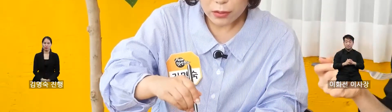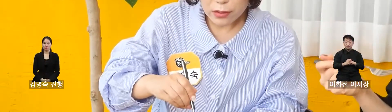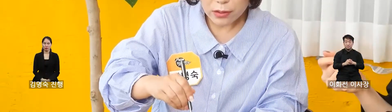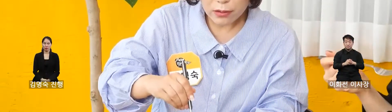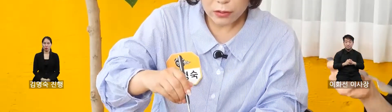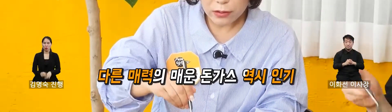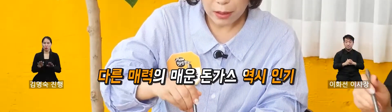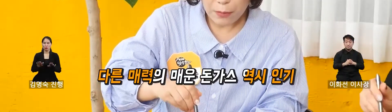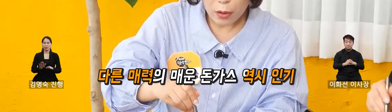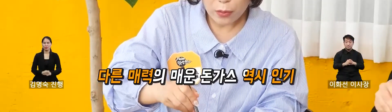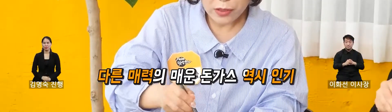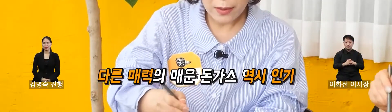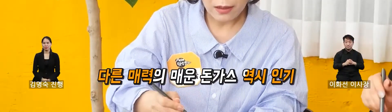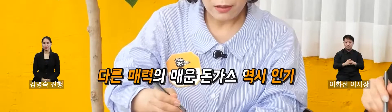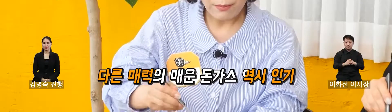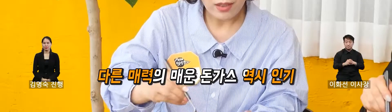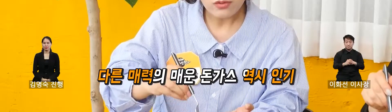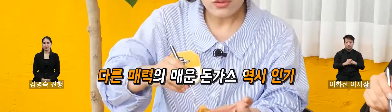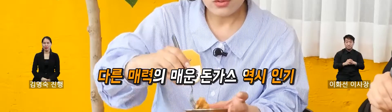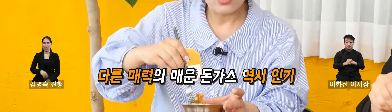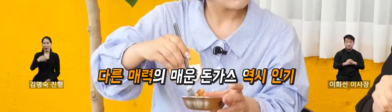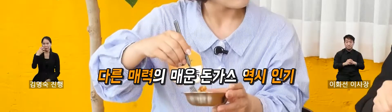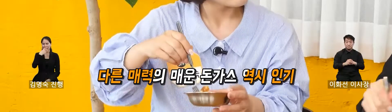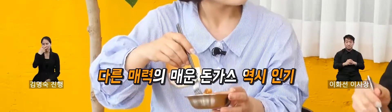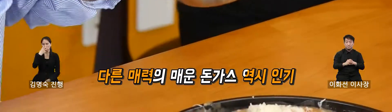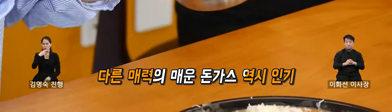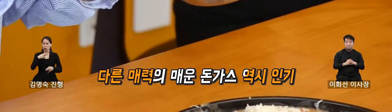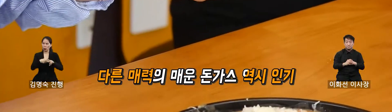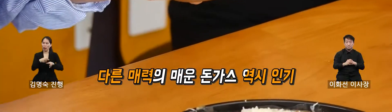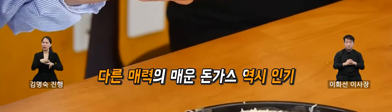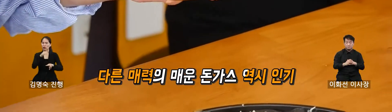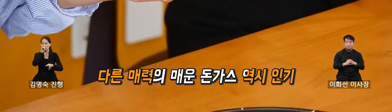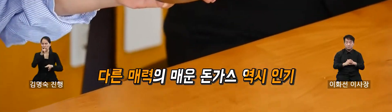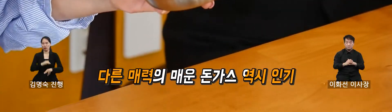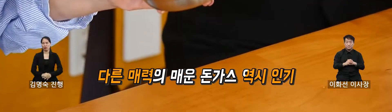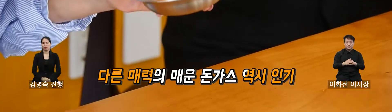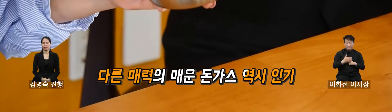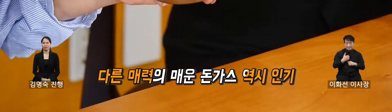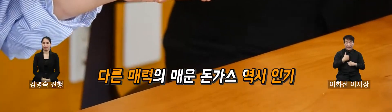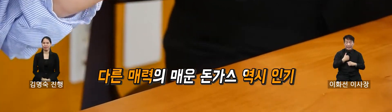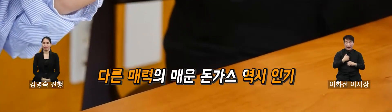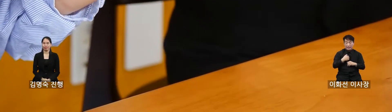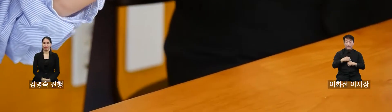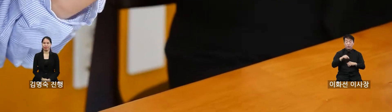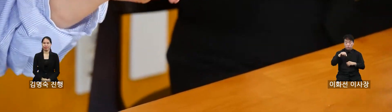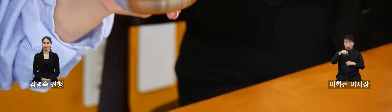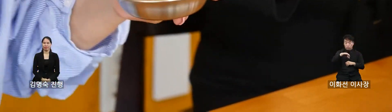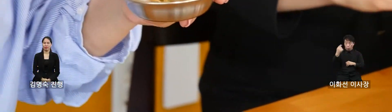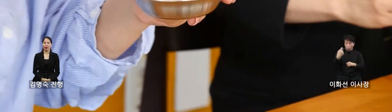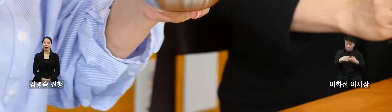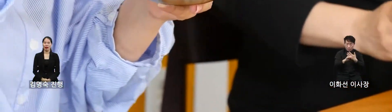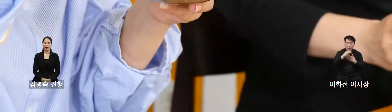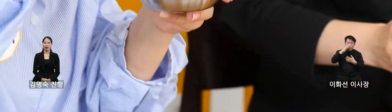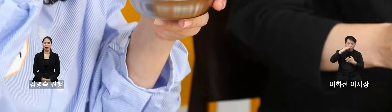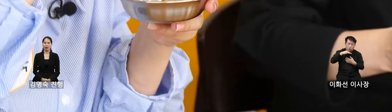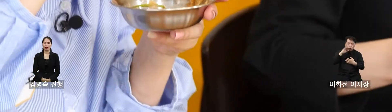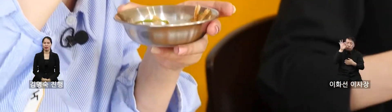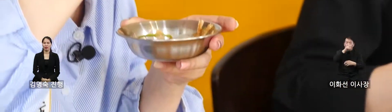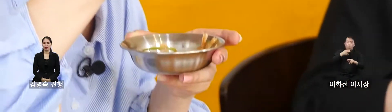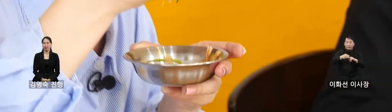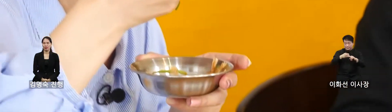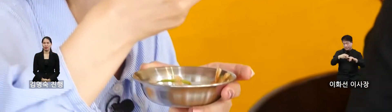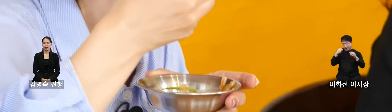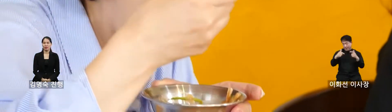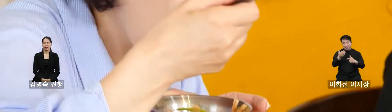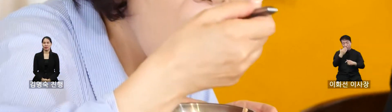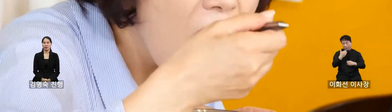저희들이 오늘은 그거는 안 먹어보지만, 매운 돈가스. 매운 돈가스. 제가 네. 여기 오면 항상 먹는 게 매운 돈가스예요. 자,